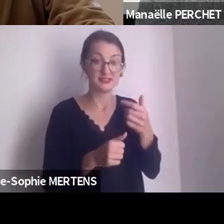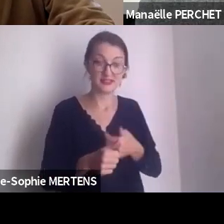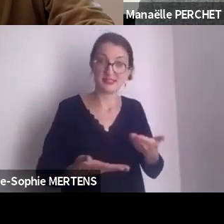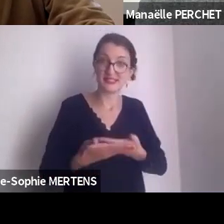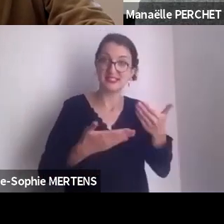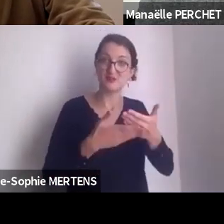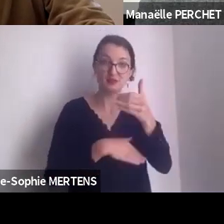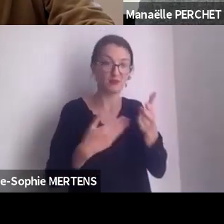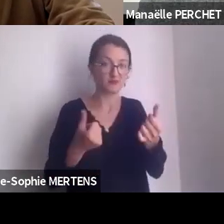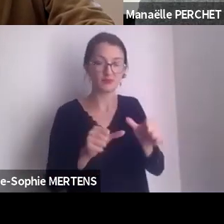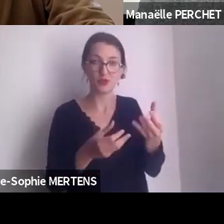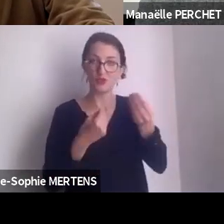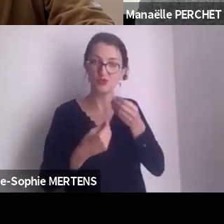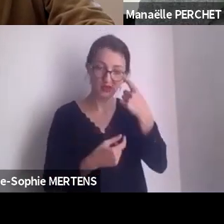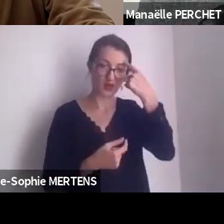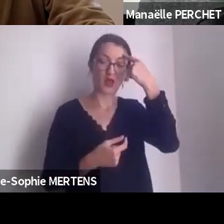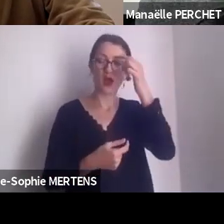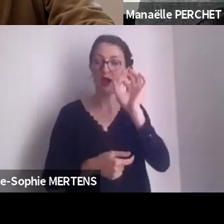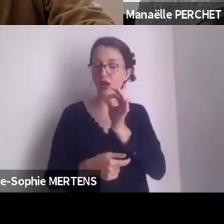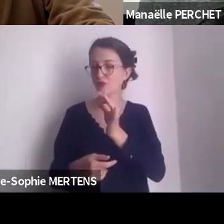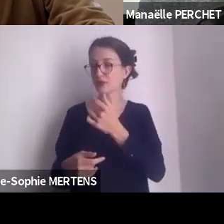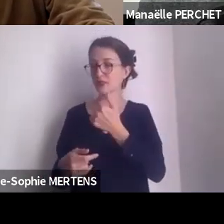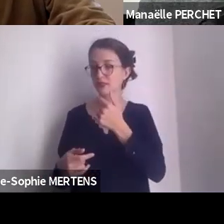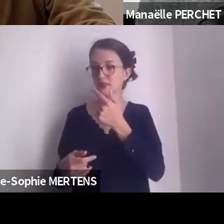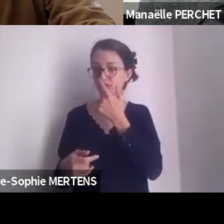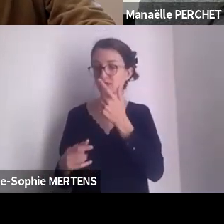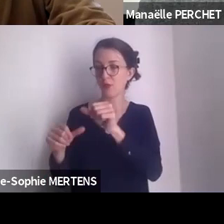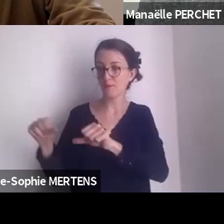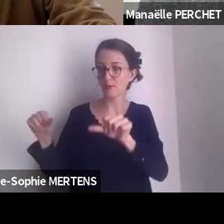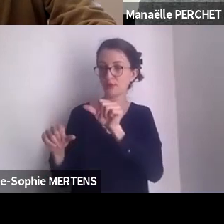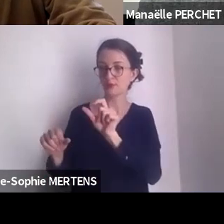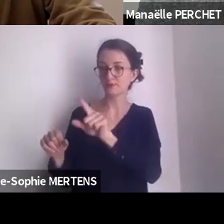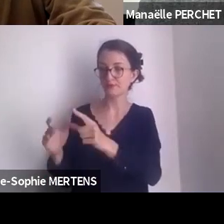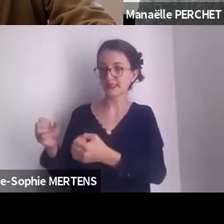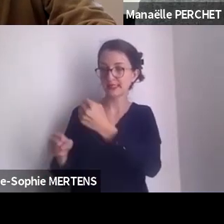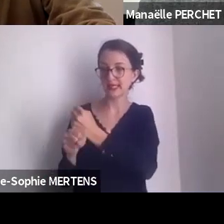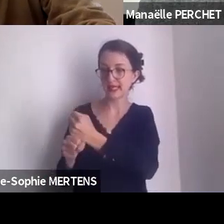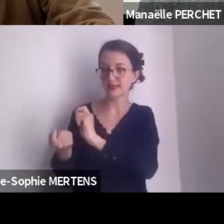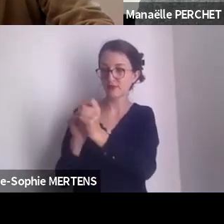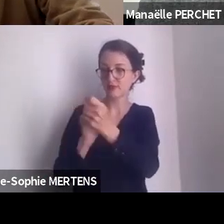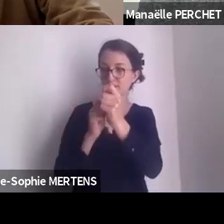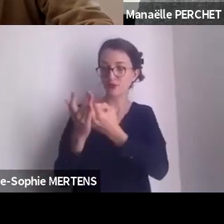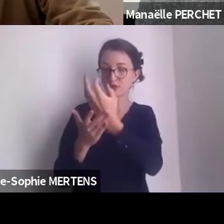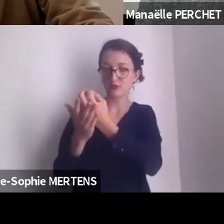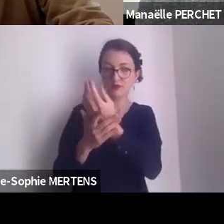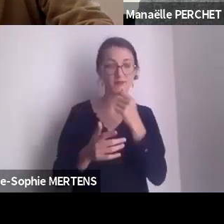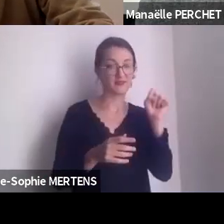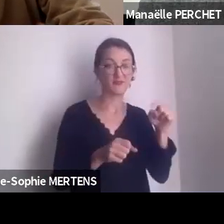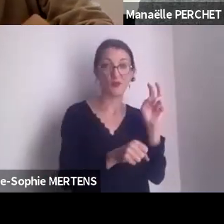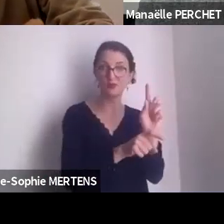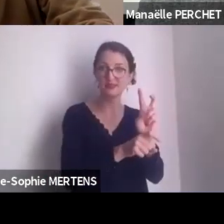économique, ça va peut-être rester. Bien. Merci beaucoup, Mathieu. Merci pour ce